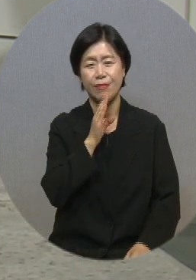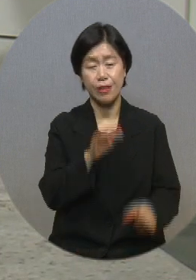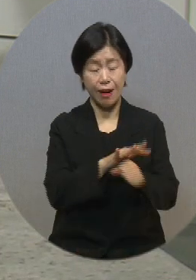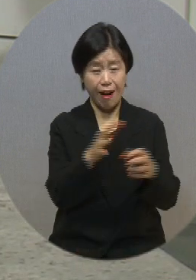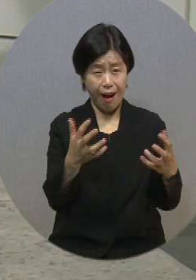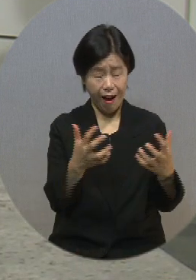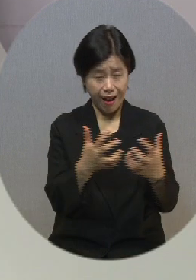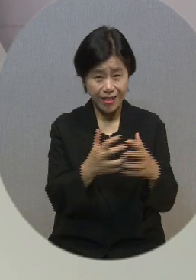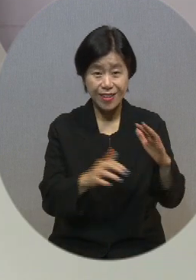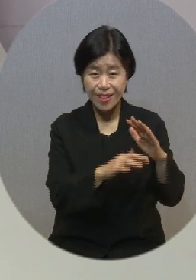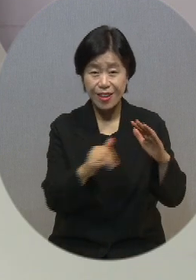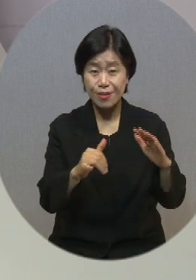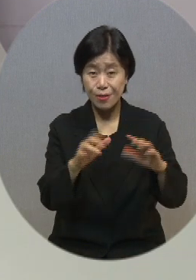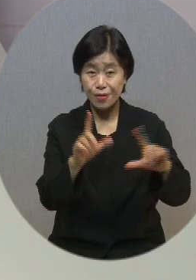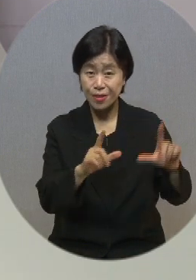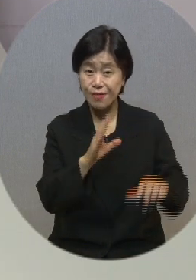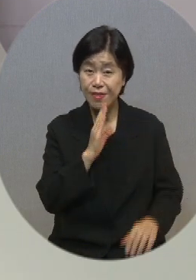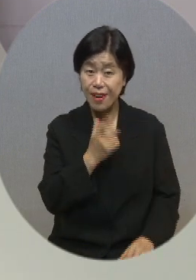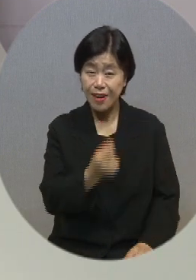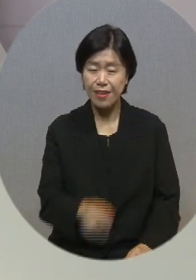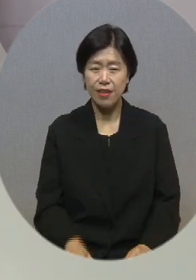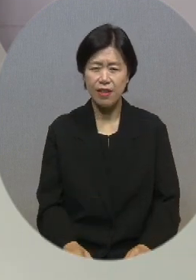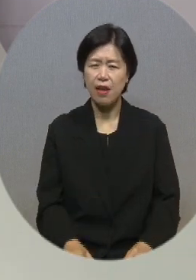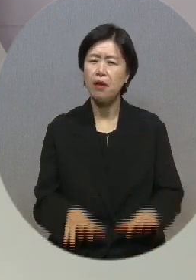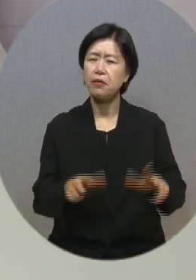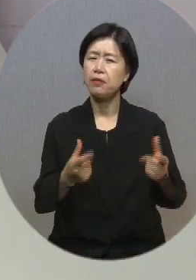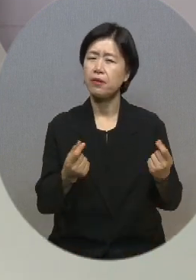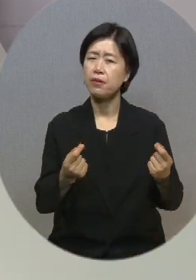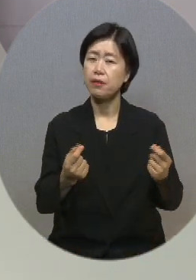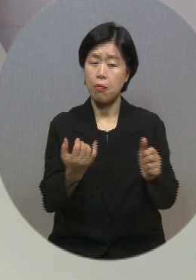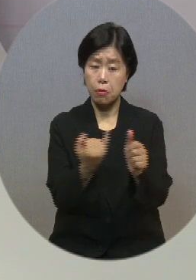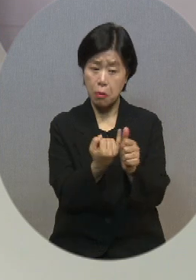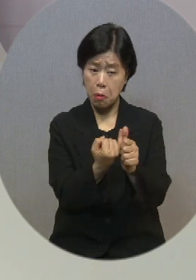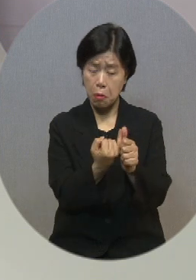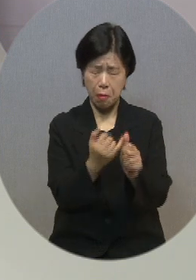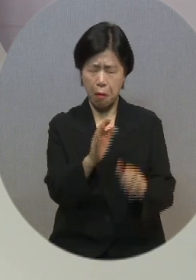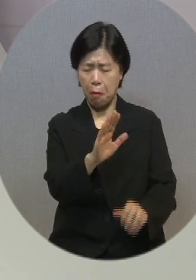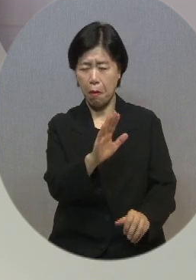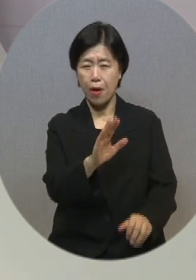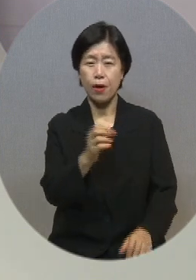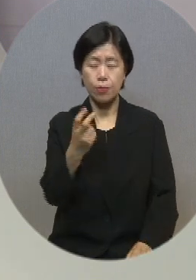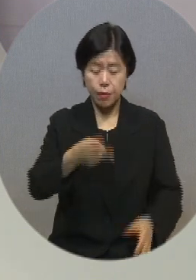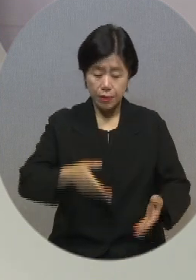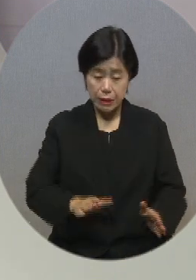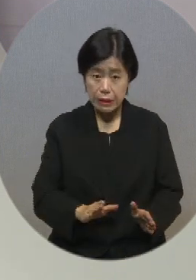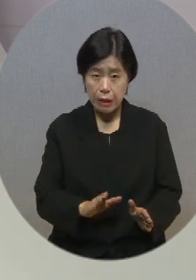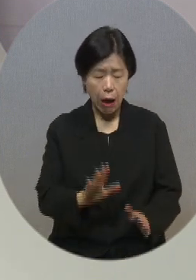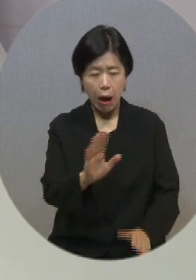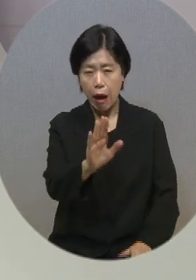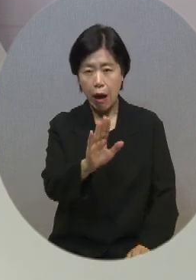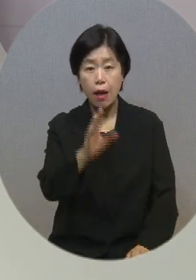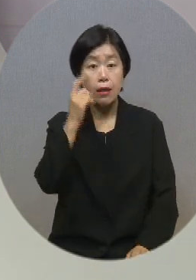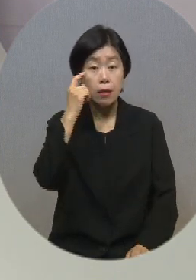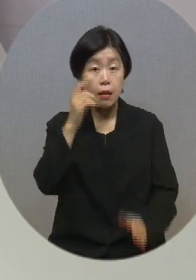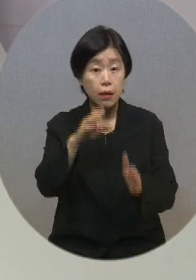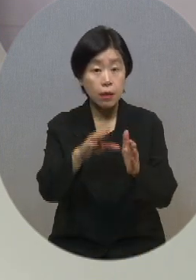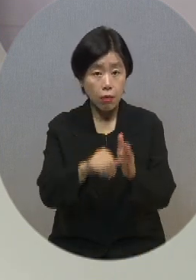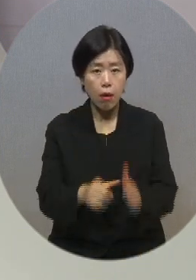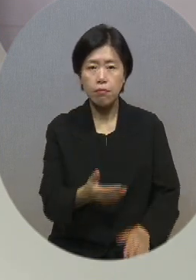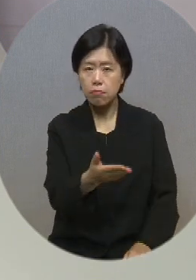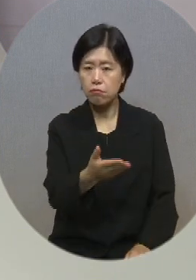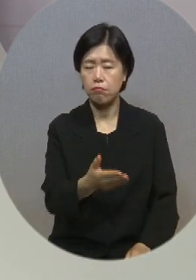넘칩니다. 예, 그런데 네. 지금과 같이 결혼을 기피한다, 자식을 안 낳는다, 이런 상황에서는 굉장히